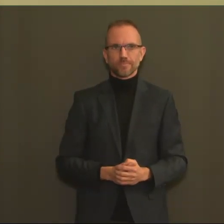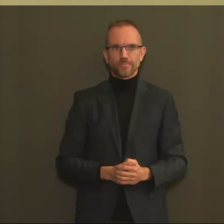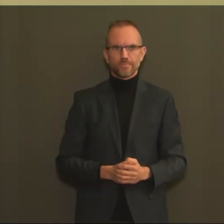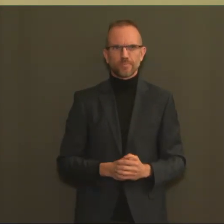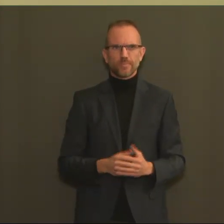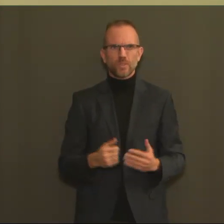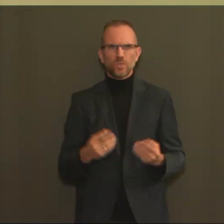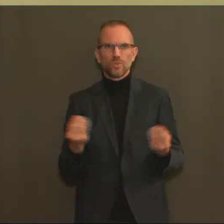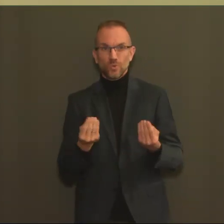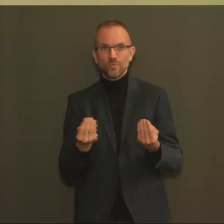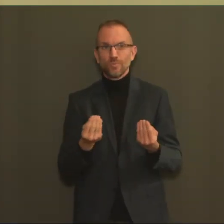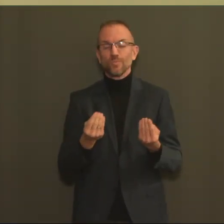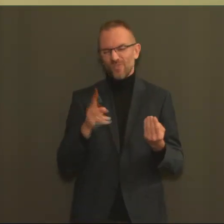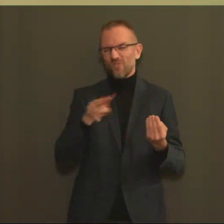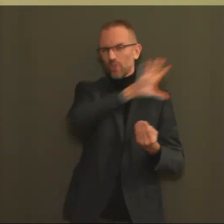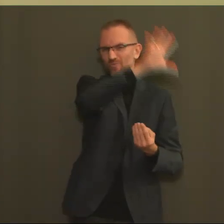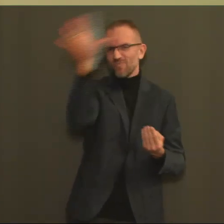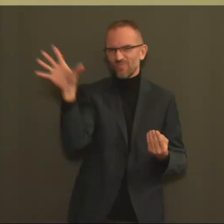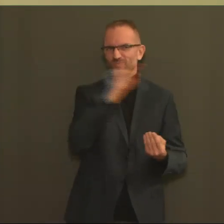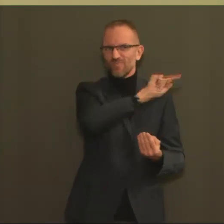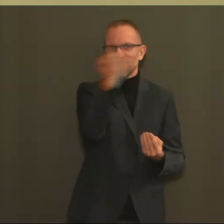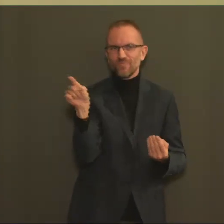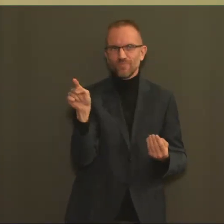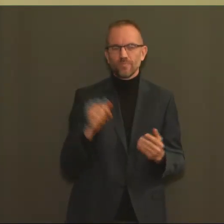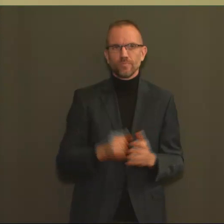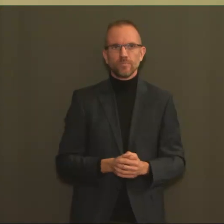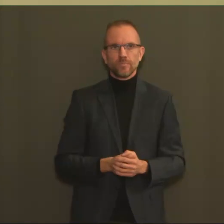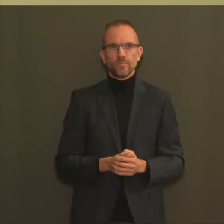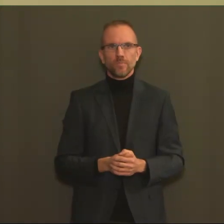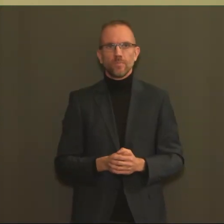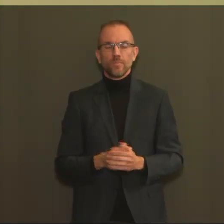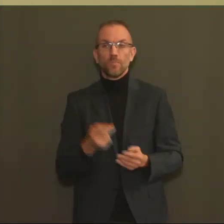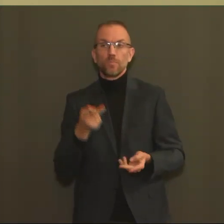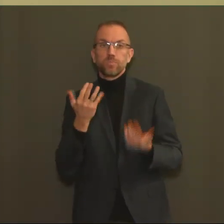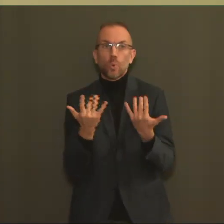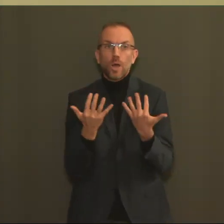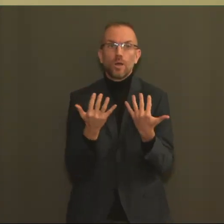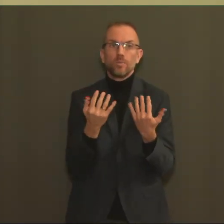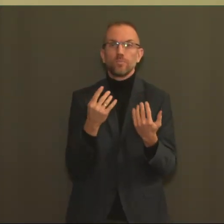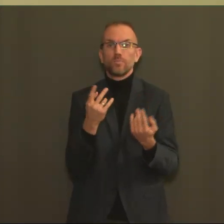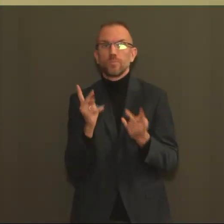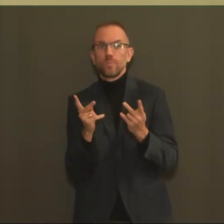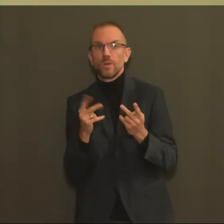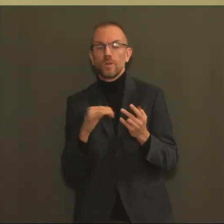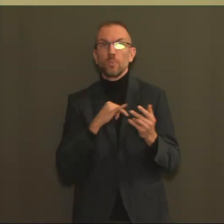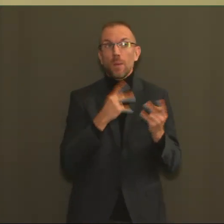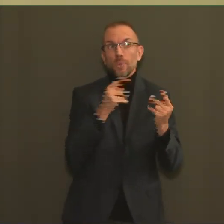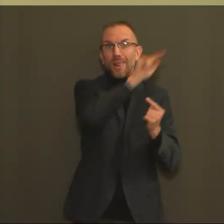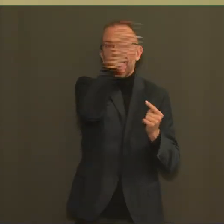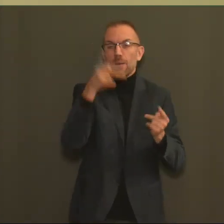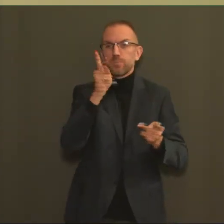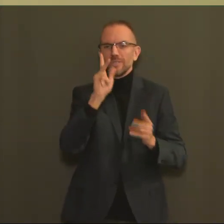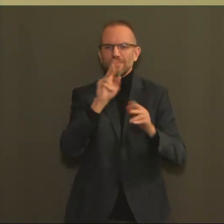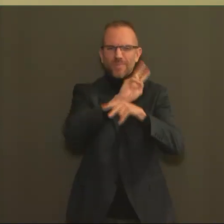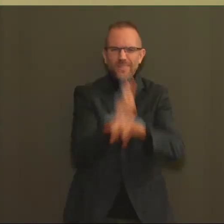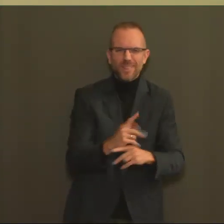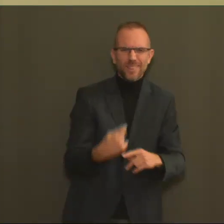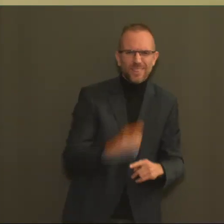betuigen pasco het is 10 cd's of cola jt solo quran spannende dingen zo mijn freeze